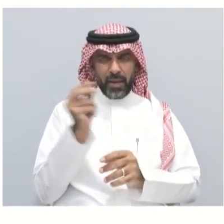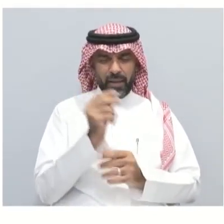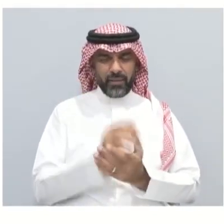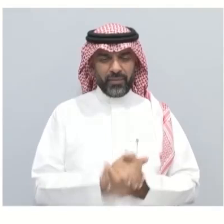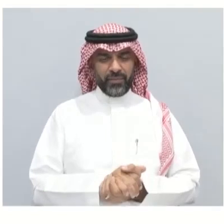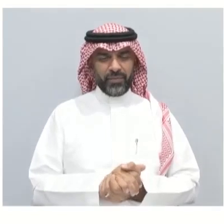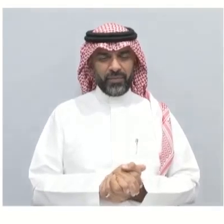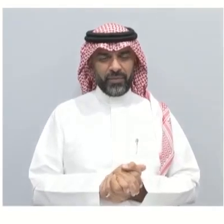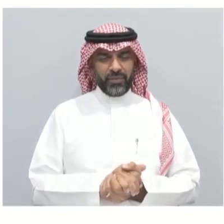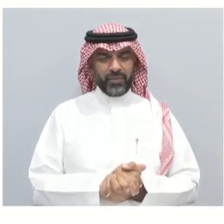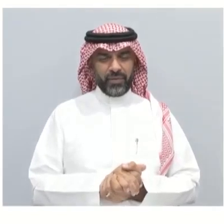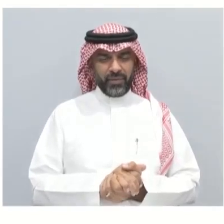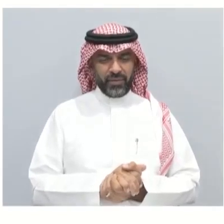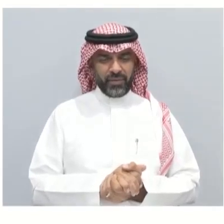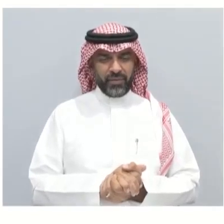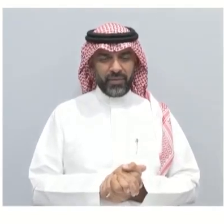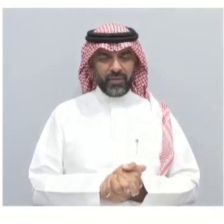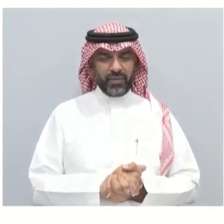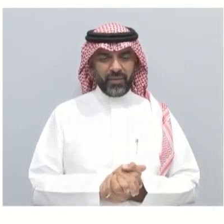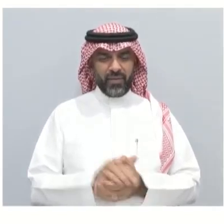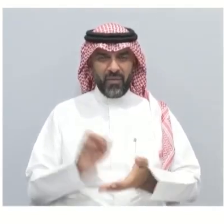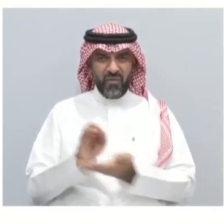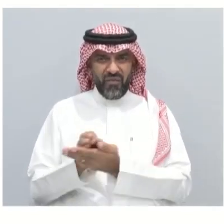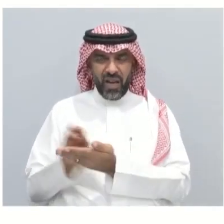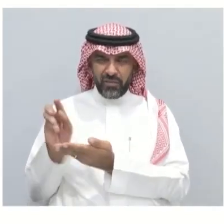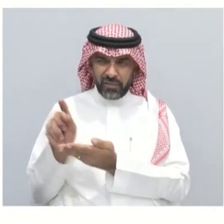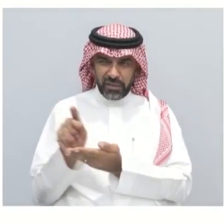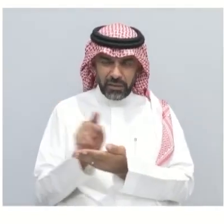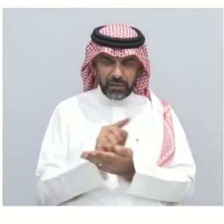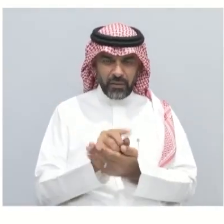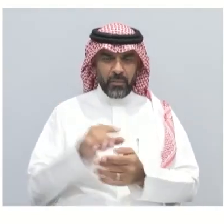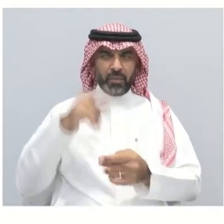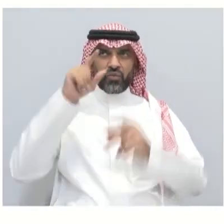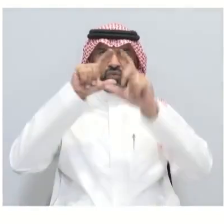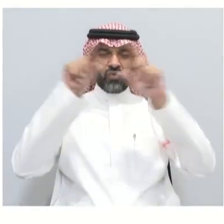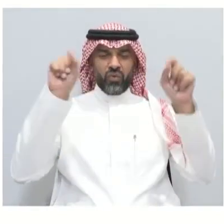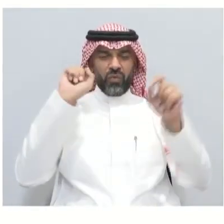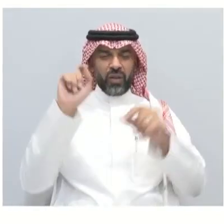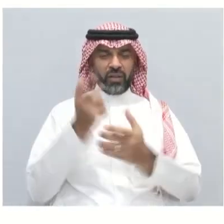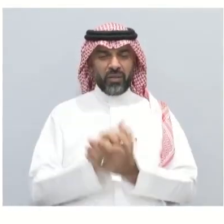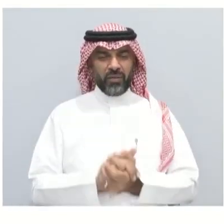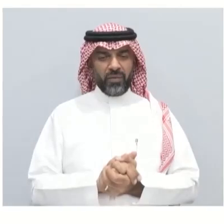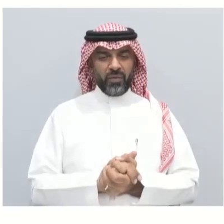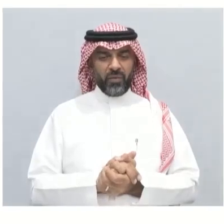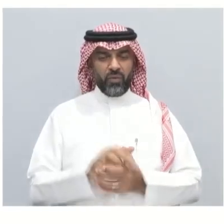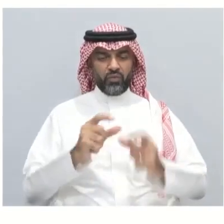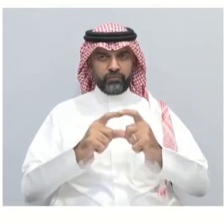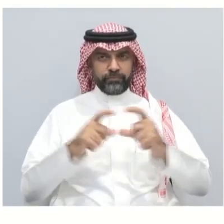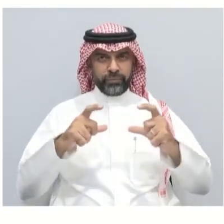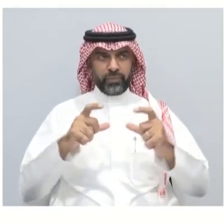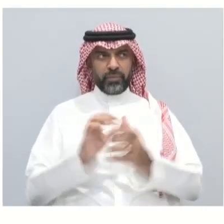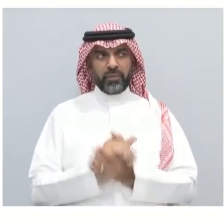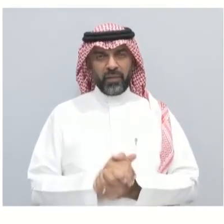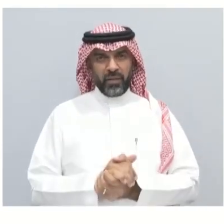فنقوم بالتحديد باستخدام الفاره ثم نذهب الى الشريط الرئيسي من مجموعه الخط نقوم باختيار